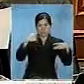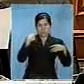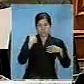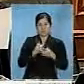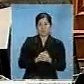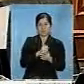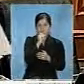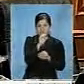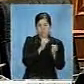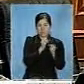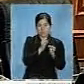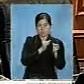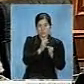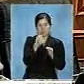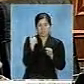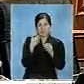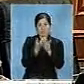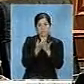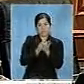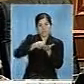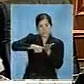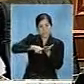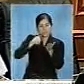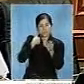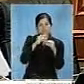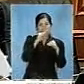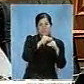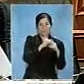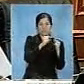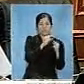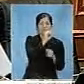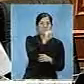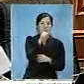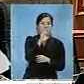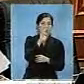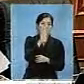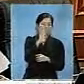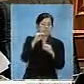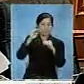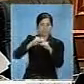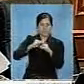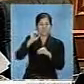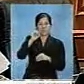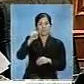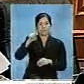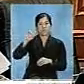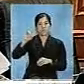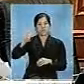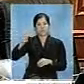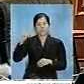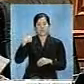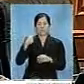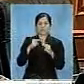อหนี้ครัวเรือนต่อรายได้นะครับเพิ่มจาก 0.74 เป็น 0.82 นั้นก็ขออนุญาตเรียนว่าเป็นจริงนะ